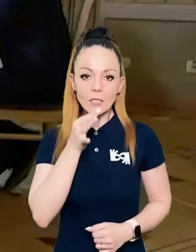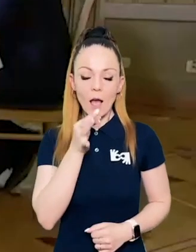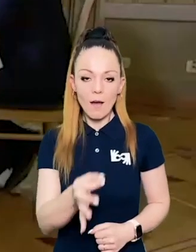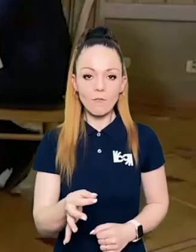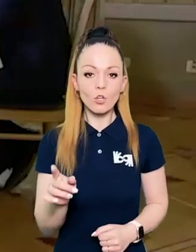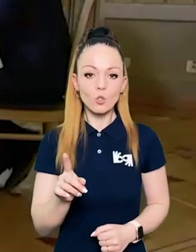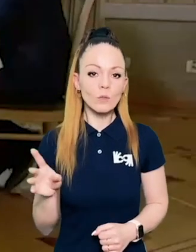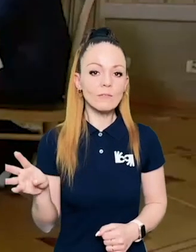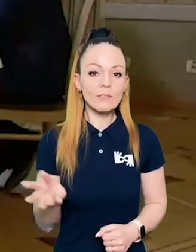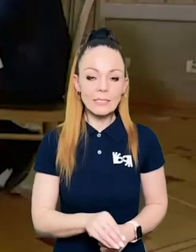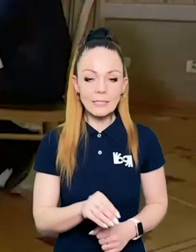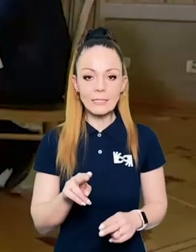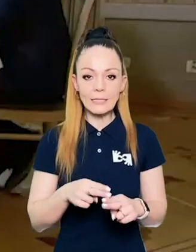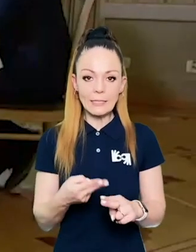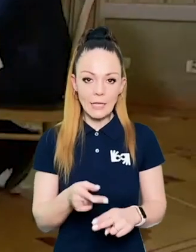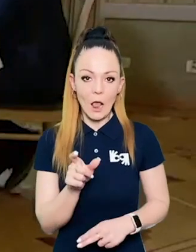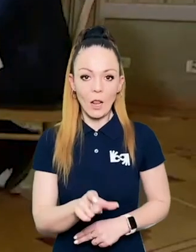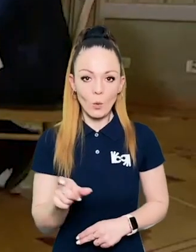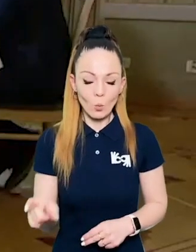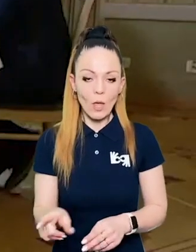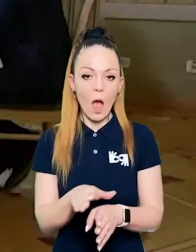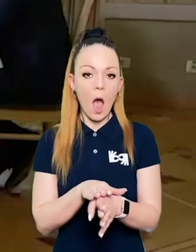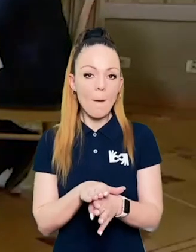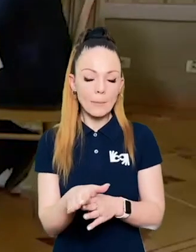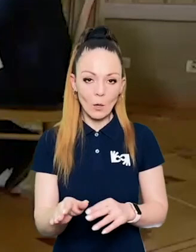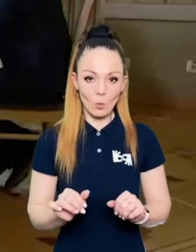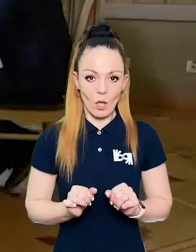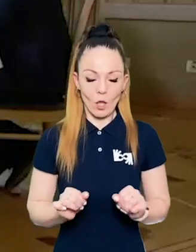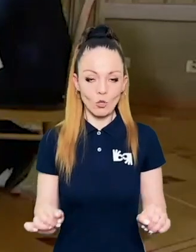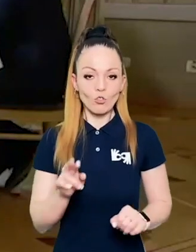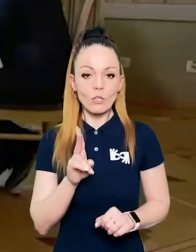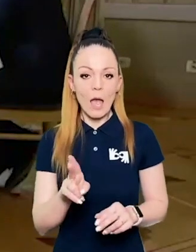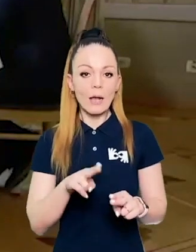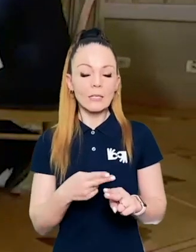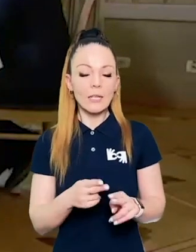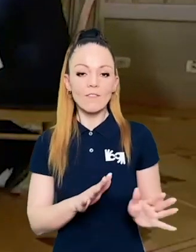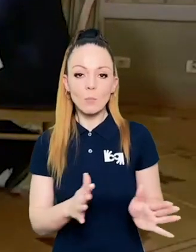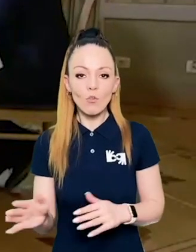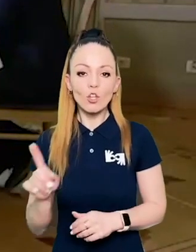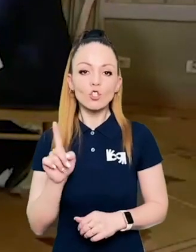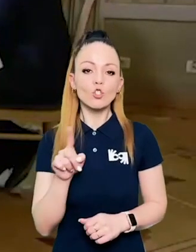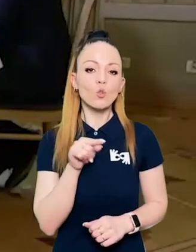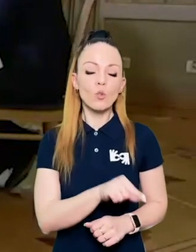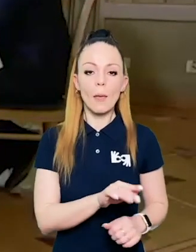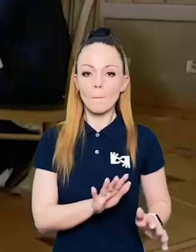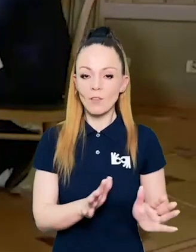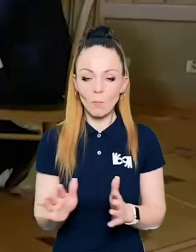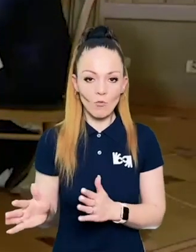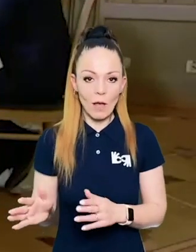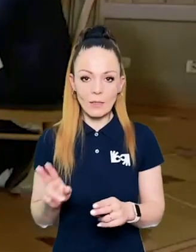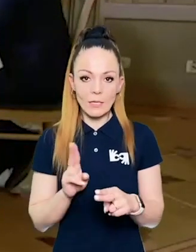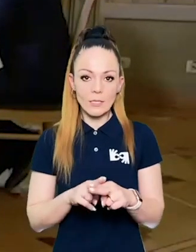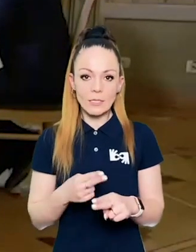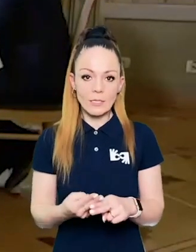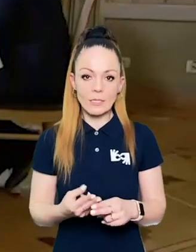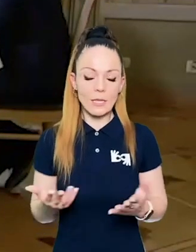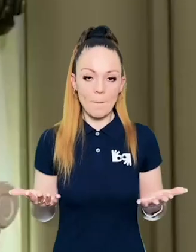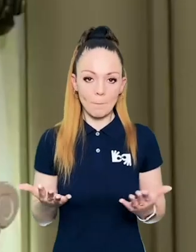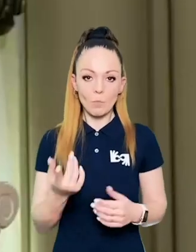говорю про те, що всі ці люди абсолютно героїчні. Як це відбувалося, що там відбувалося,